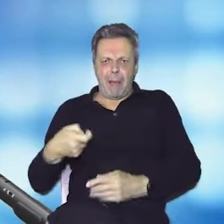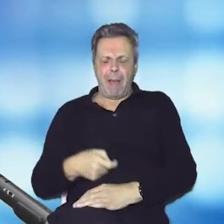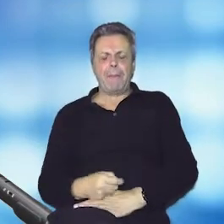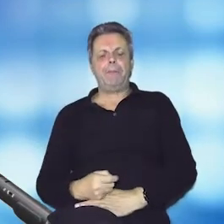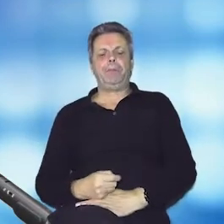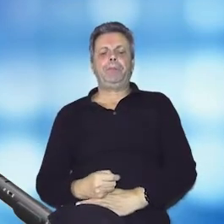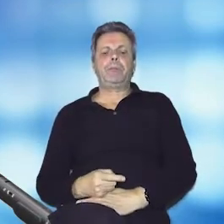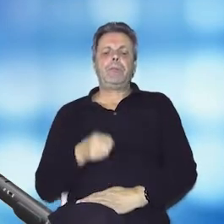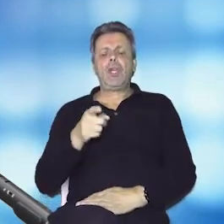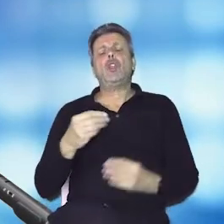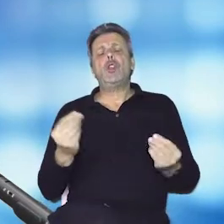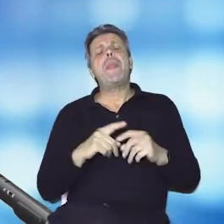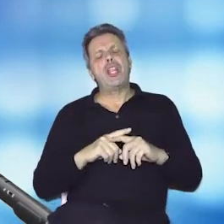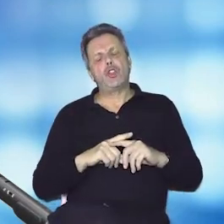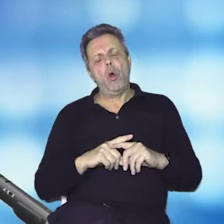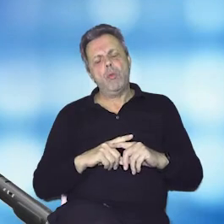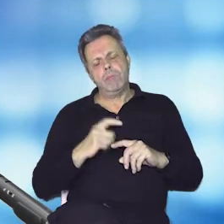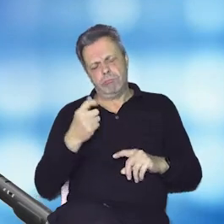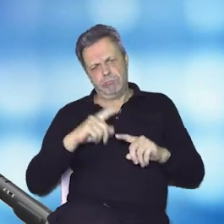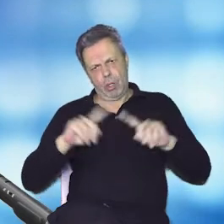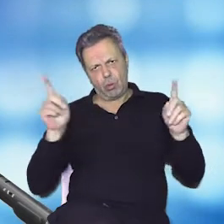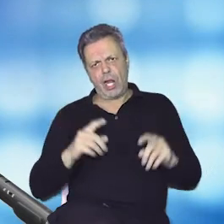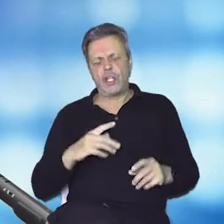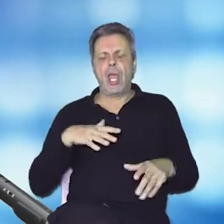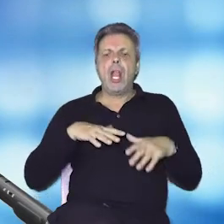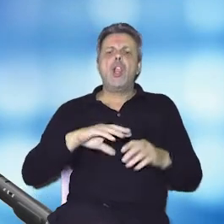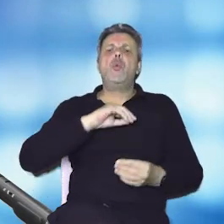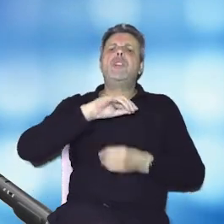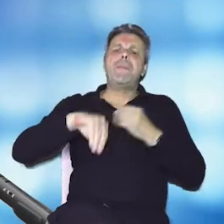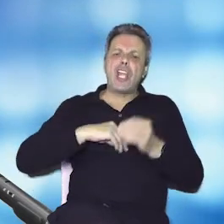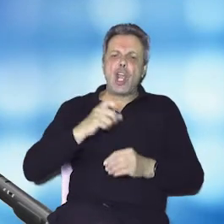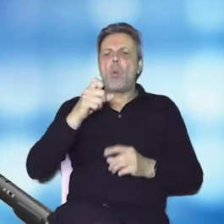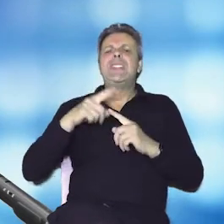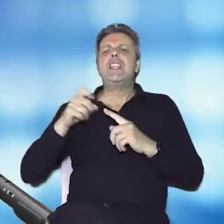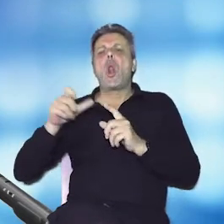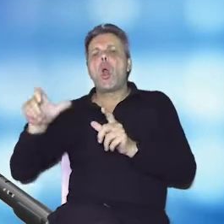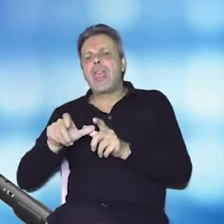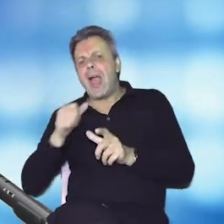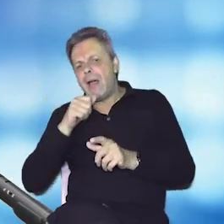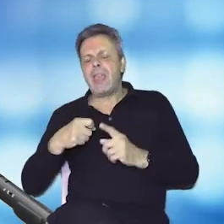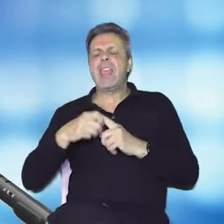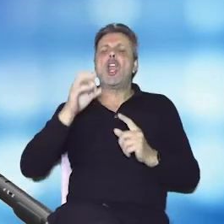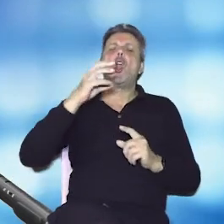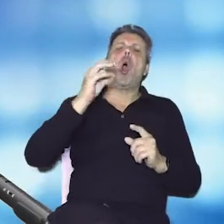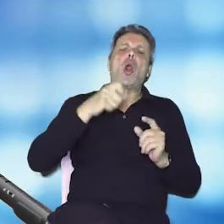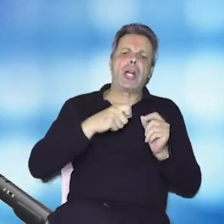patohistološku dijagnostiku i to je nešto drugo. Tako da ljudi miješaju citološku punkciju i core biopsiju, dakle to su dvije različite